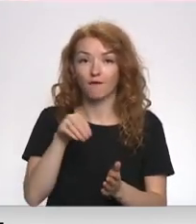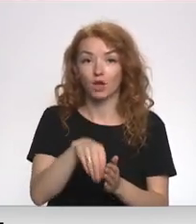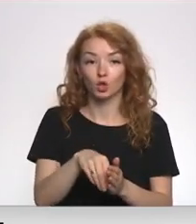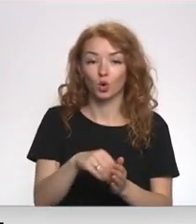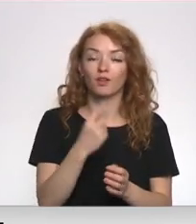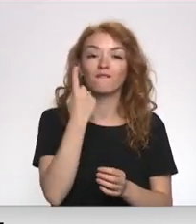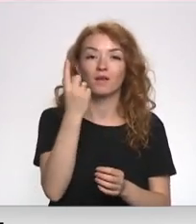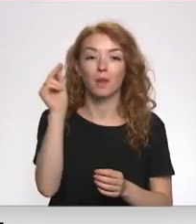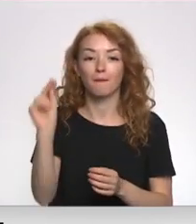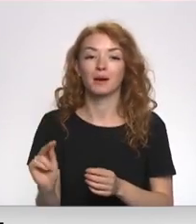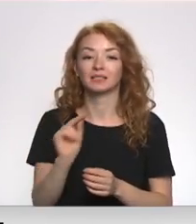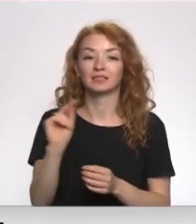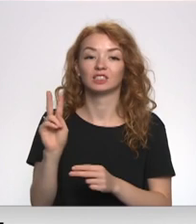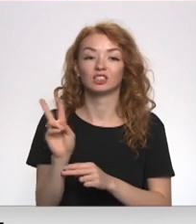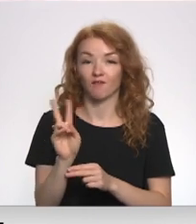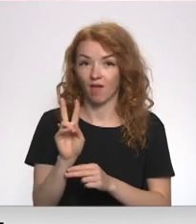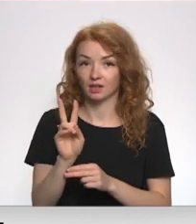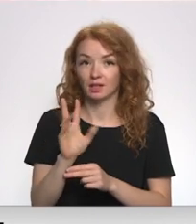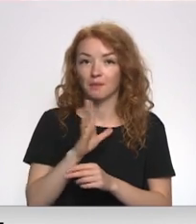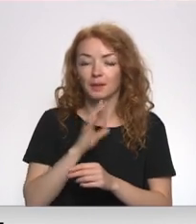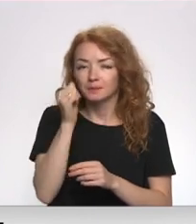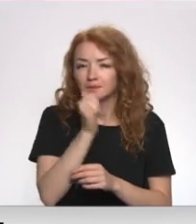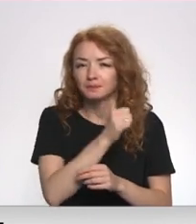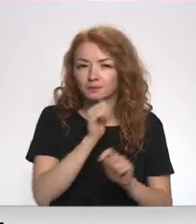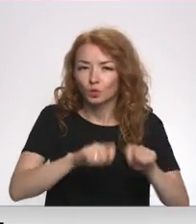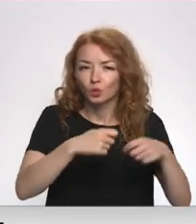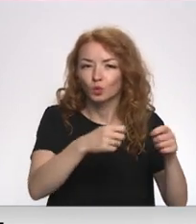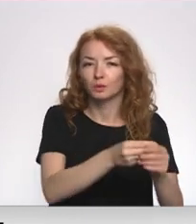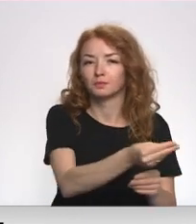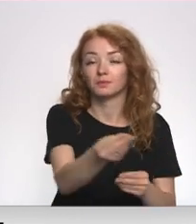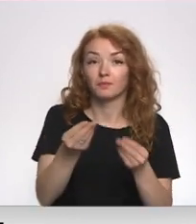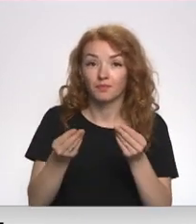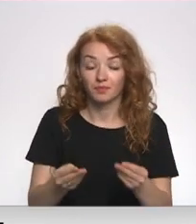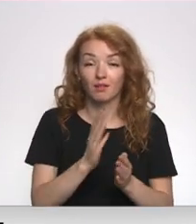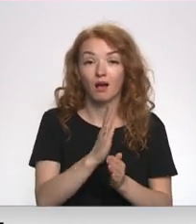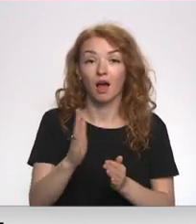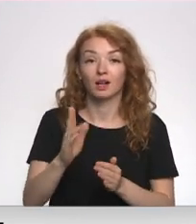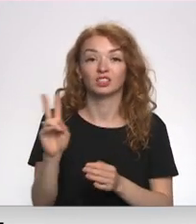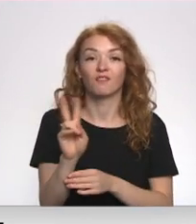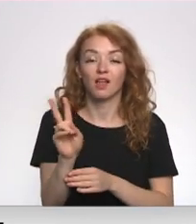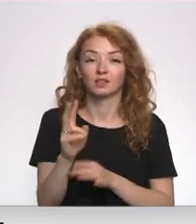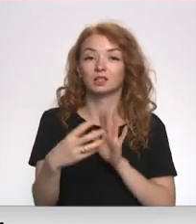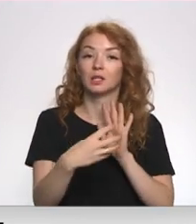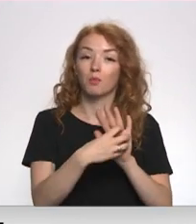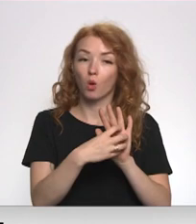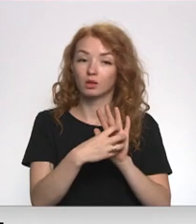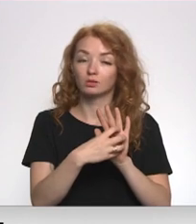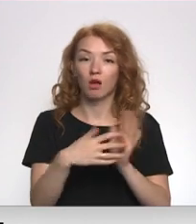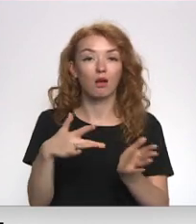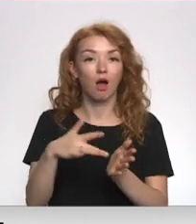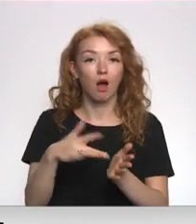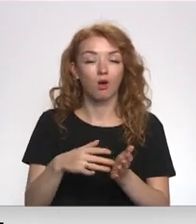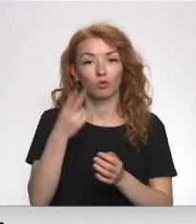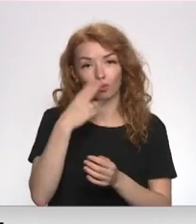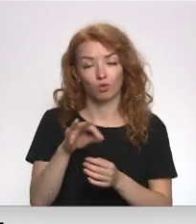viena baznīcas svecīte, kas bija slepeni nodot ieslodzītajiem, un katra svecīte simbolizēja kādu no